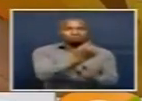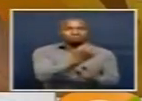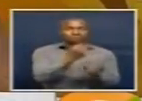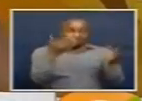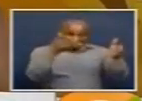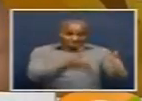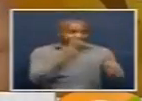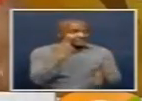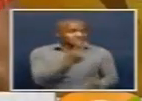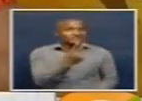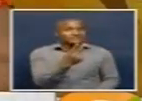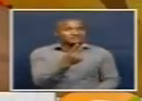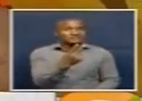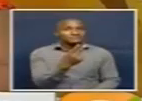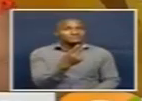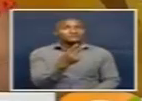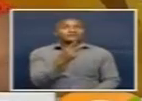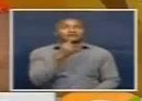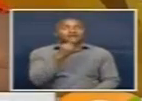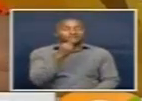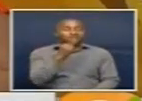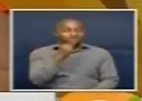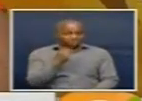kuta kwamba mwanamume ati wacheza na kitovu cha bibi